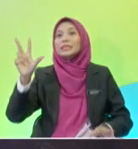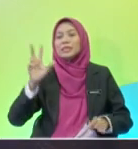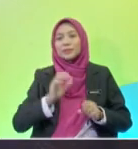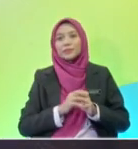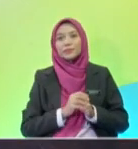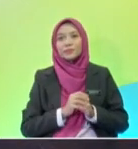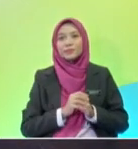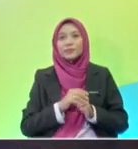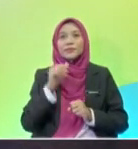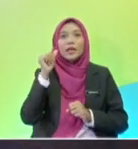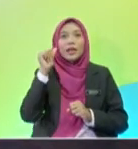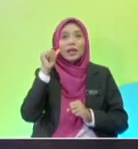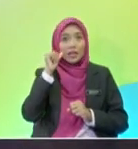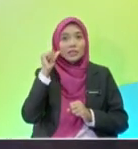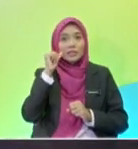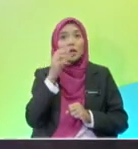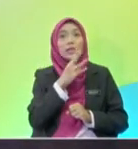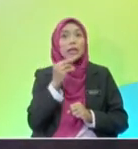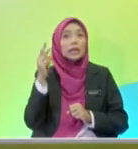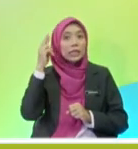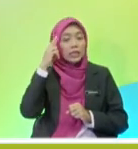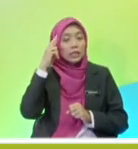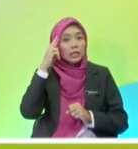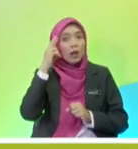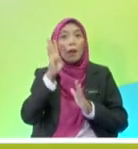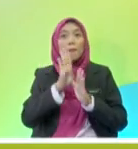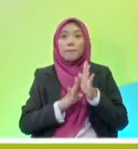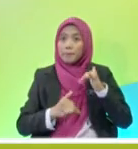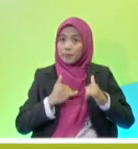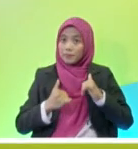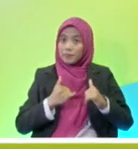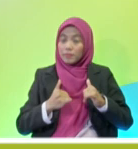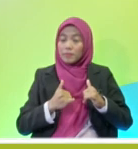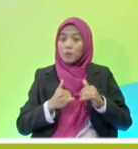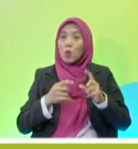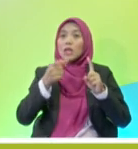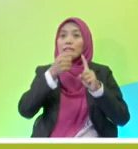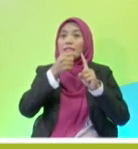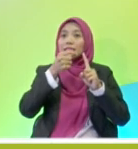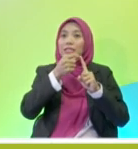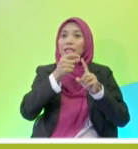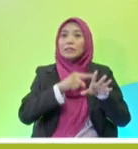Aisyah bermain bola jaring di Padang Sekolah